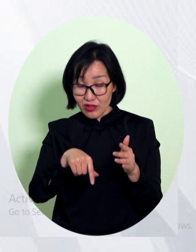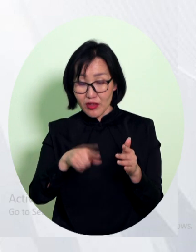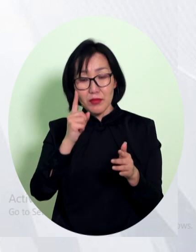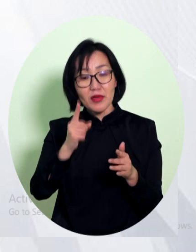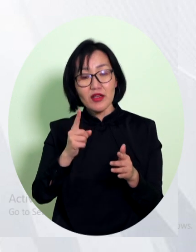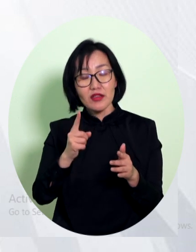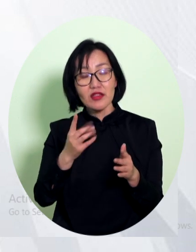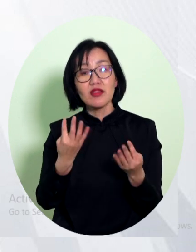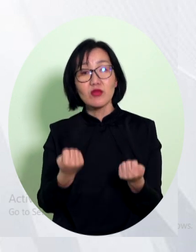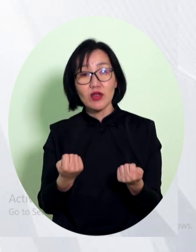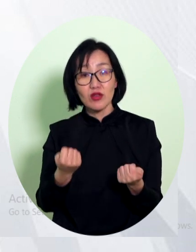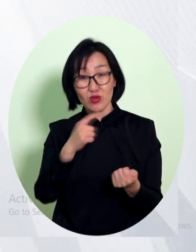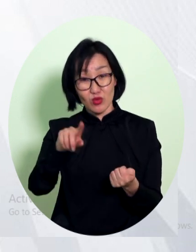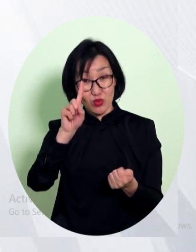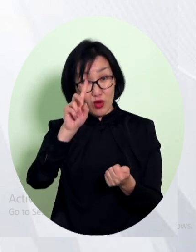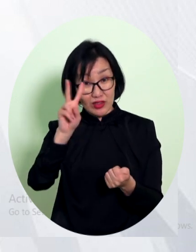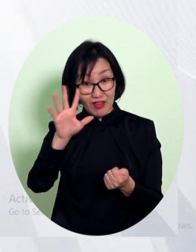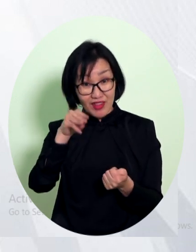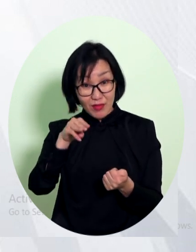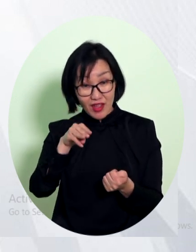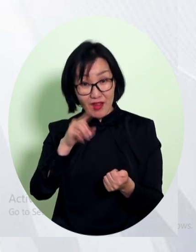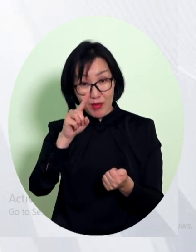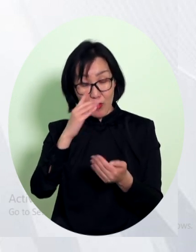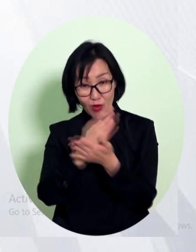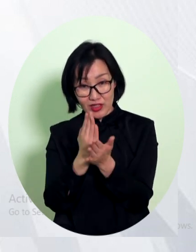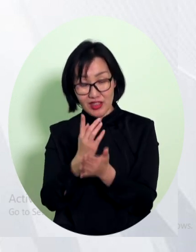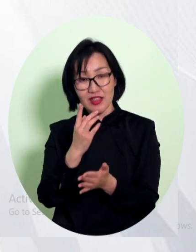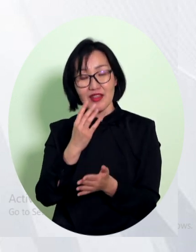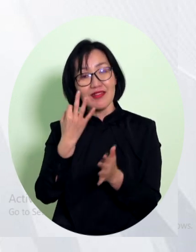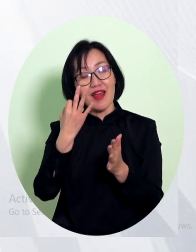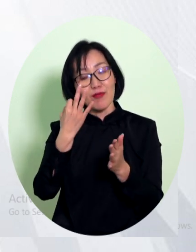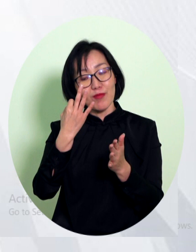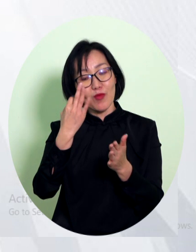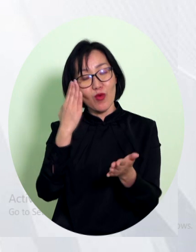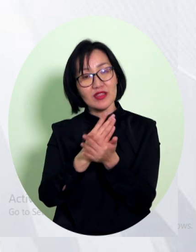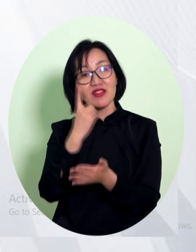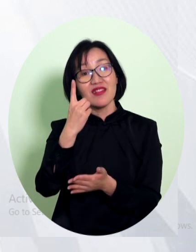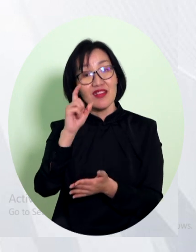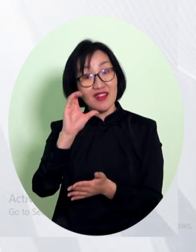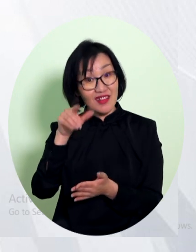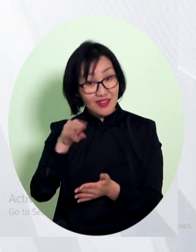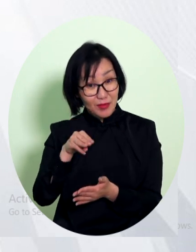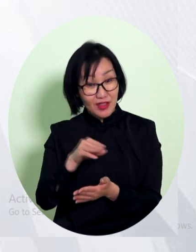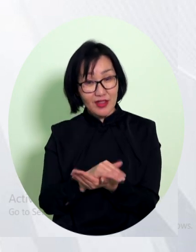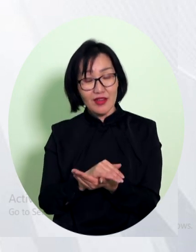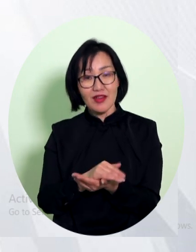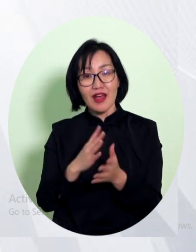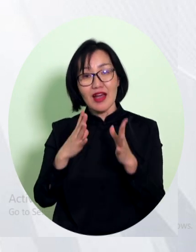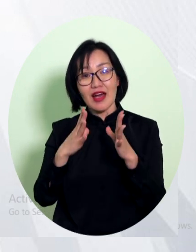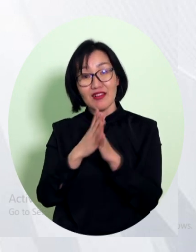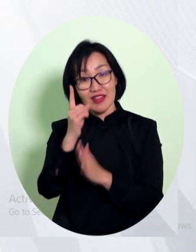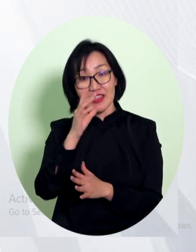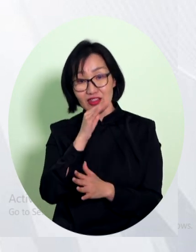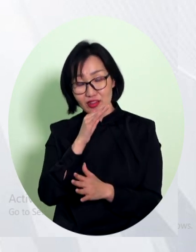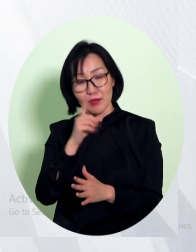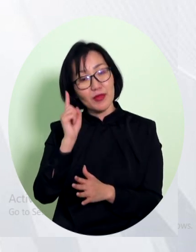1000-ийн 125. 8-ийн 1 хэсэг байна. 11 настай оролцогч